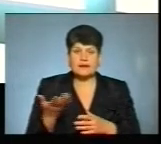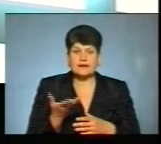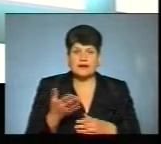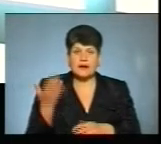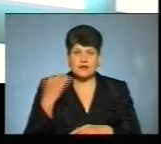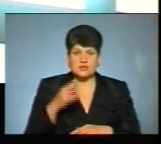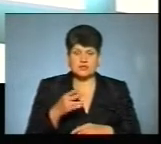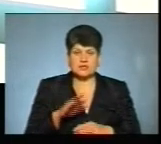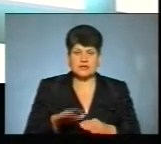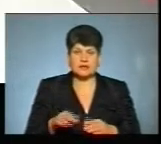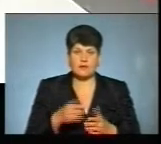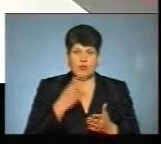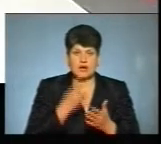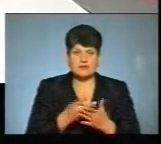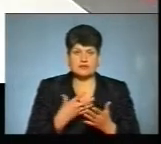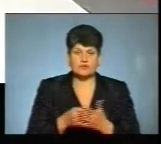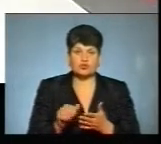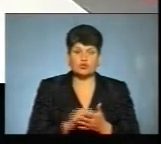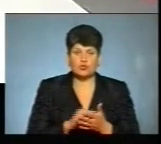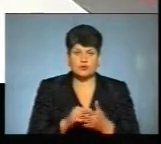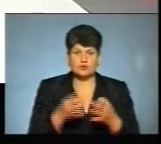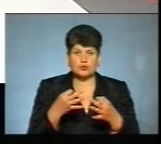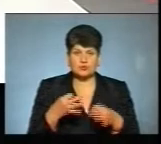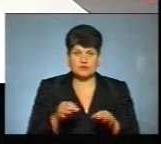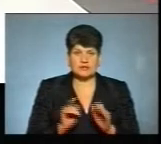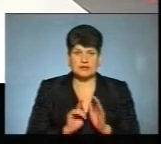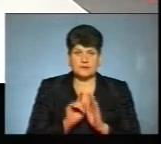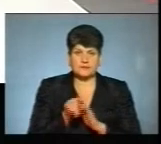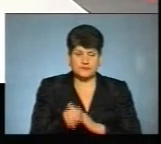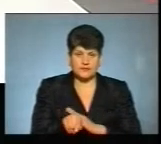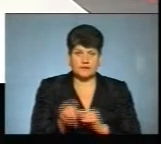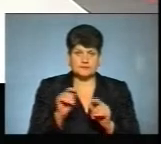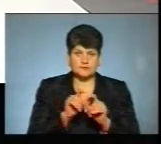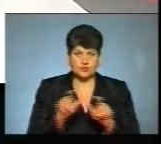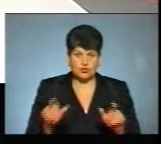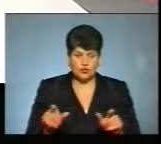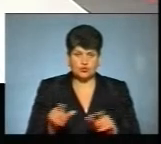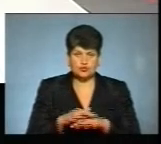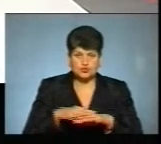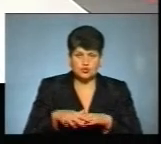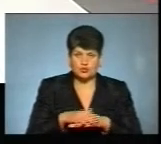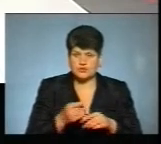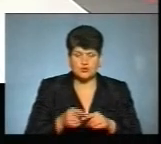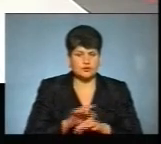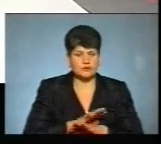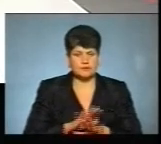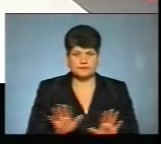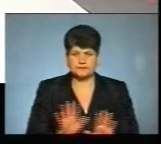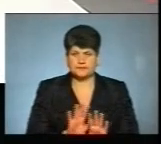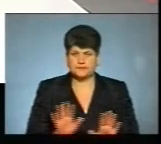діти показували свої документи, для того, щоб їх пропустити в пункт тестування. Цього насправді насправді скупчення не повинно бути,